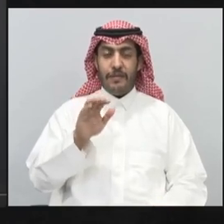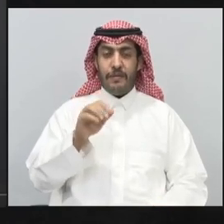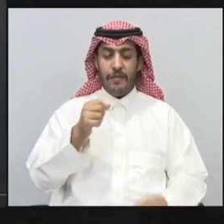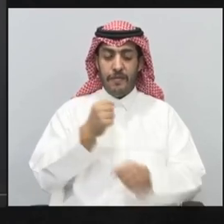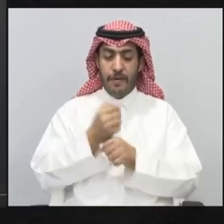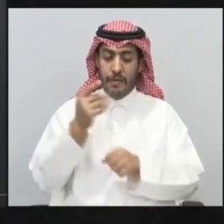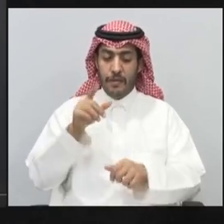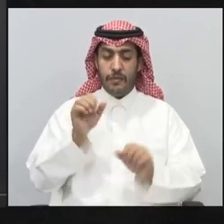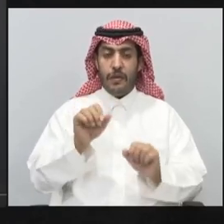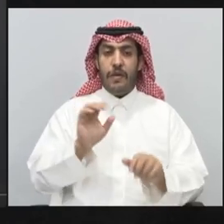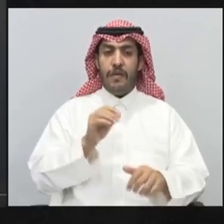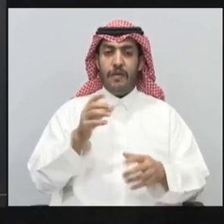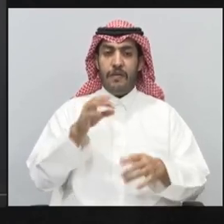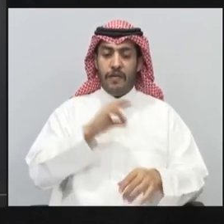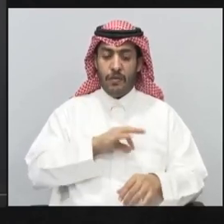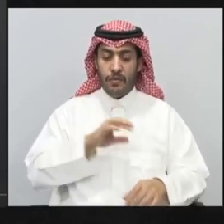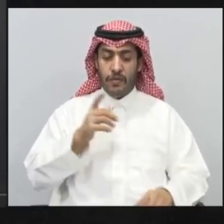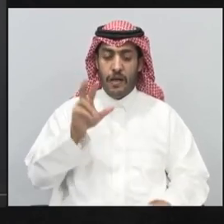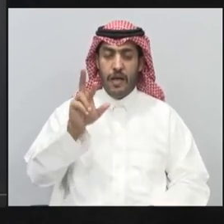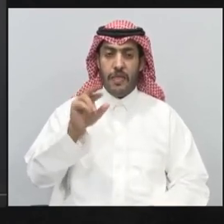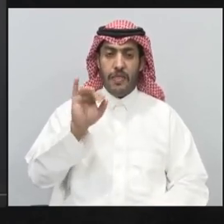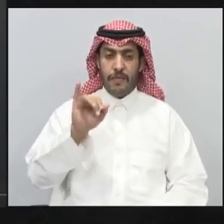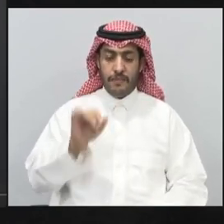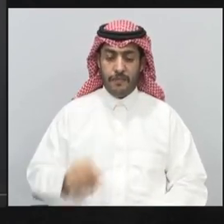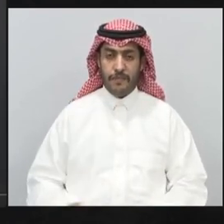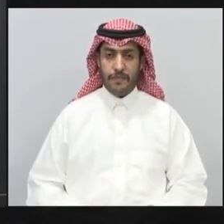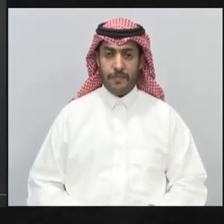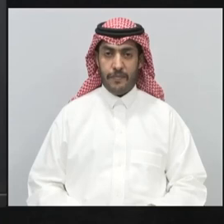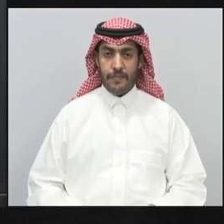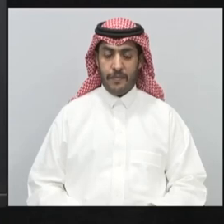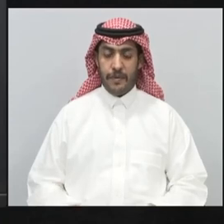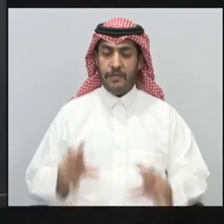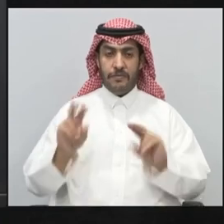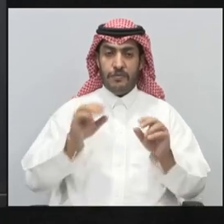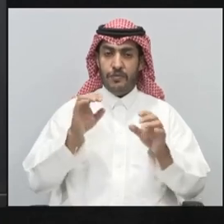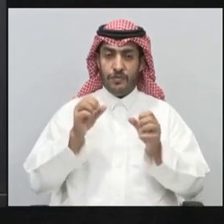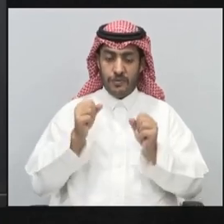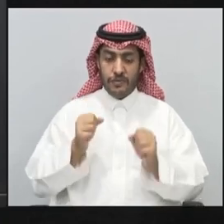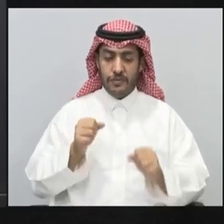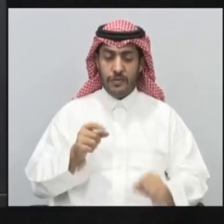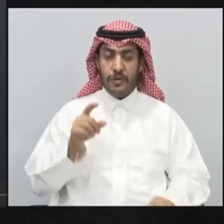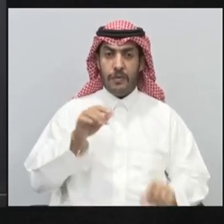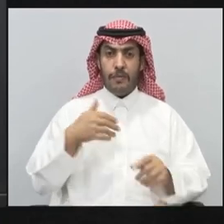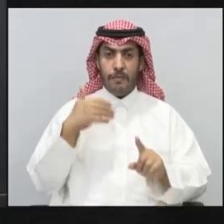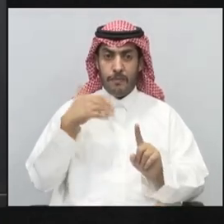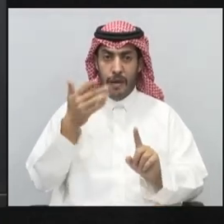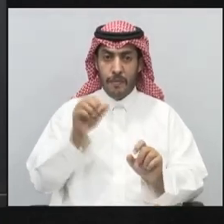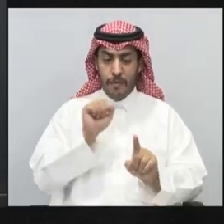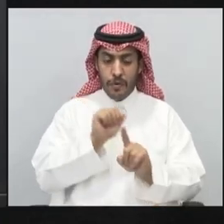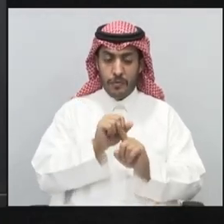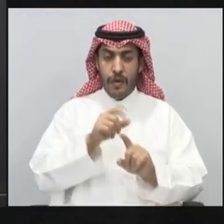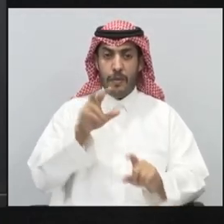ماض جامد في ذو الذم فنعمه وبئساء كلاهما جامد ياتي المخصوص بالمدح او الذم